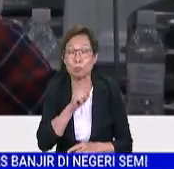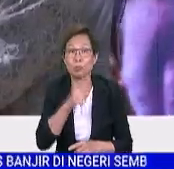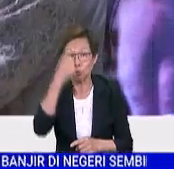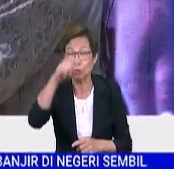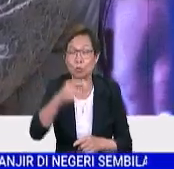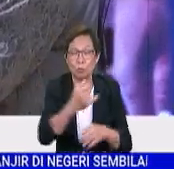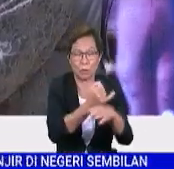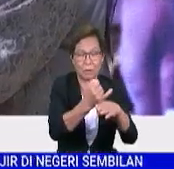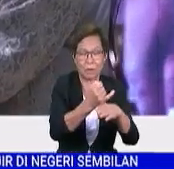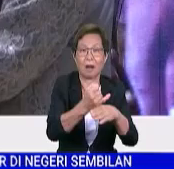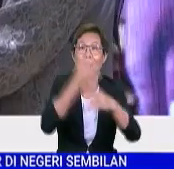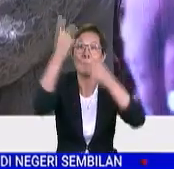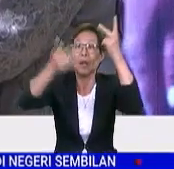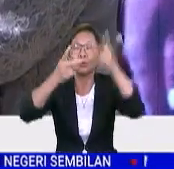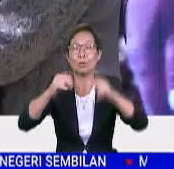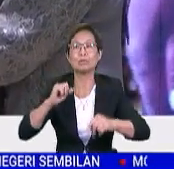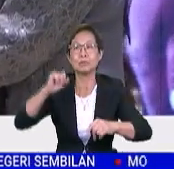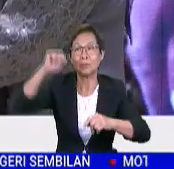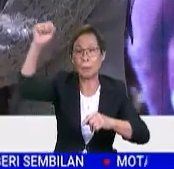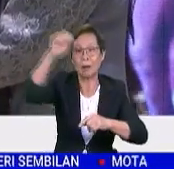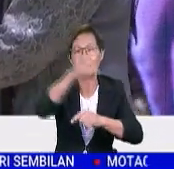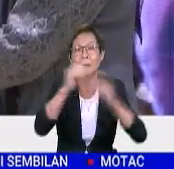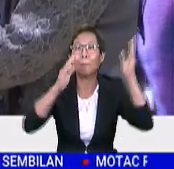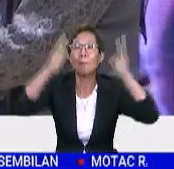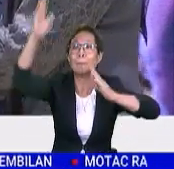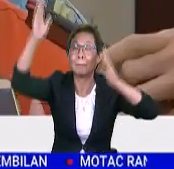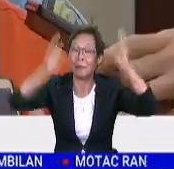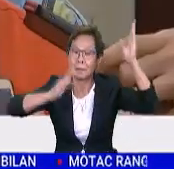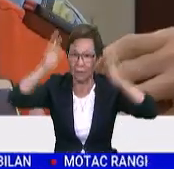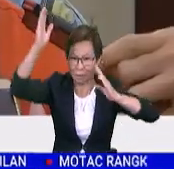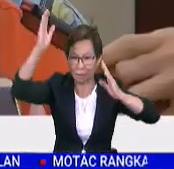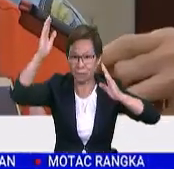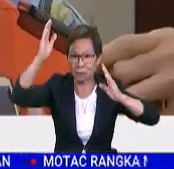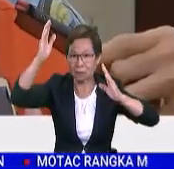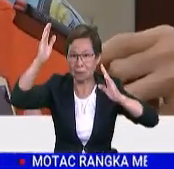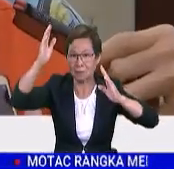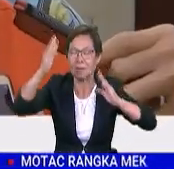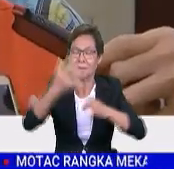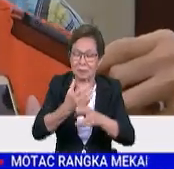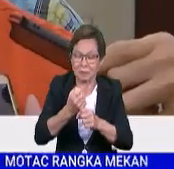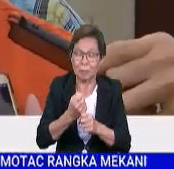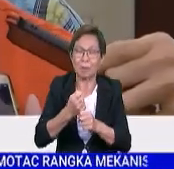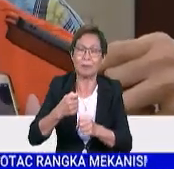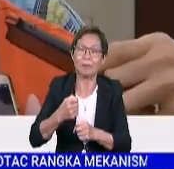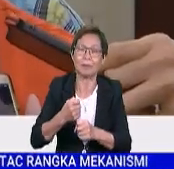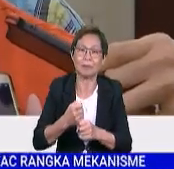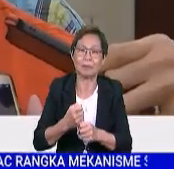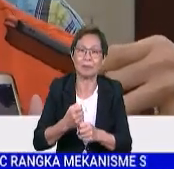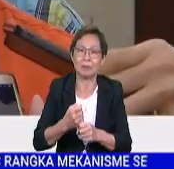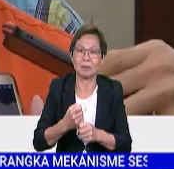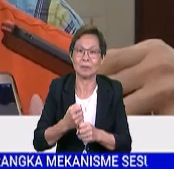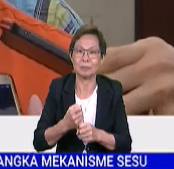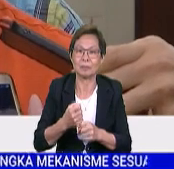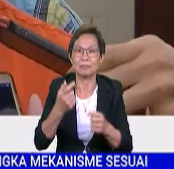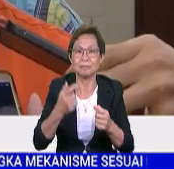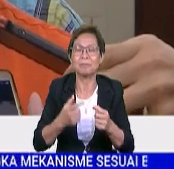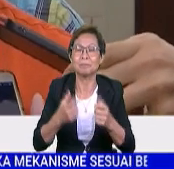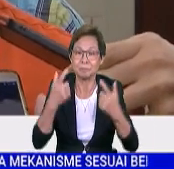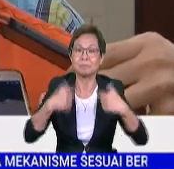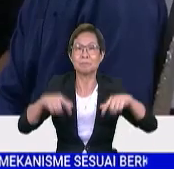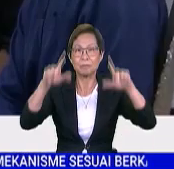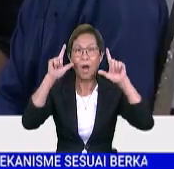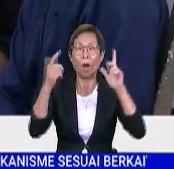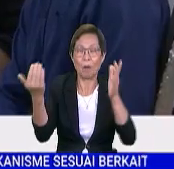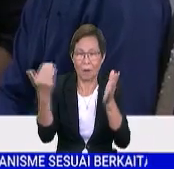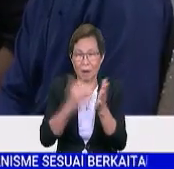pelancongan di negeri Sabah dan negara kita amnya dapat kita angkat kembali beliau